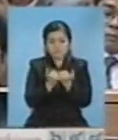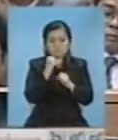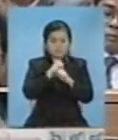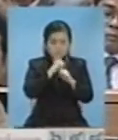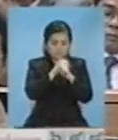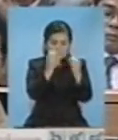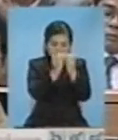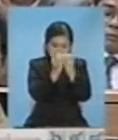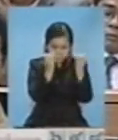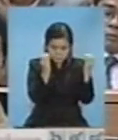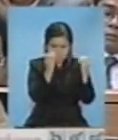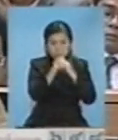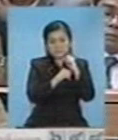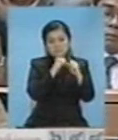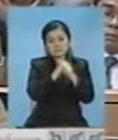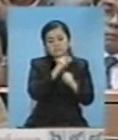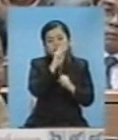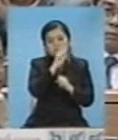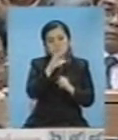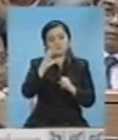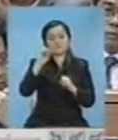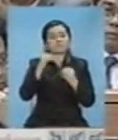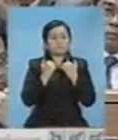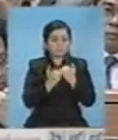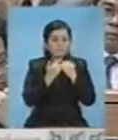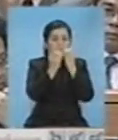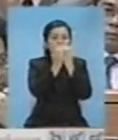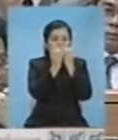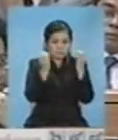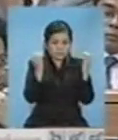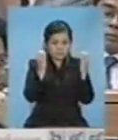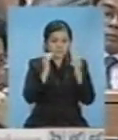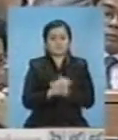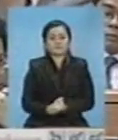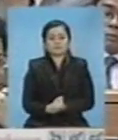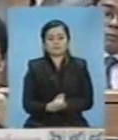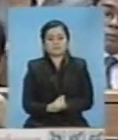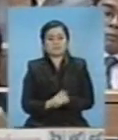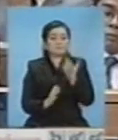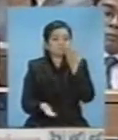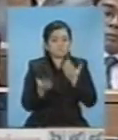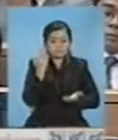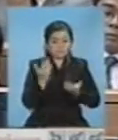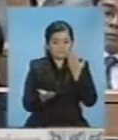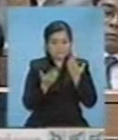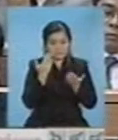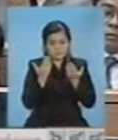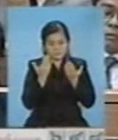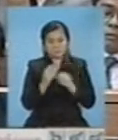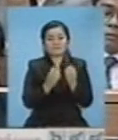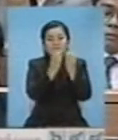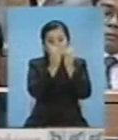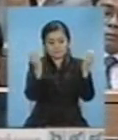นูญปี2550ที่เราใช้อยู่ในปัจจุบันอย่างไรก็ตามสำหรับรัฐธรรมนูญ